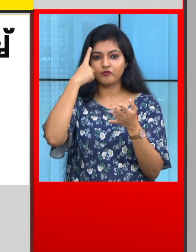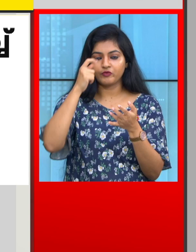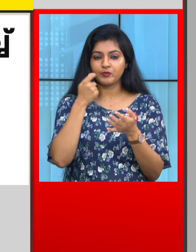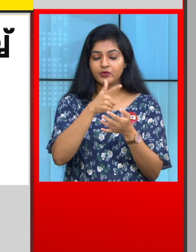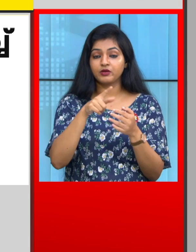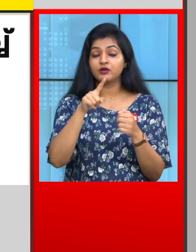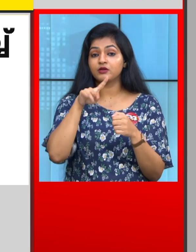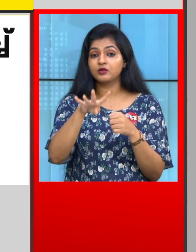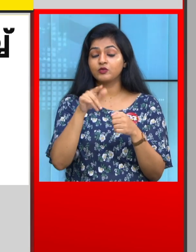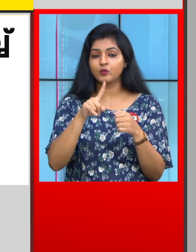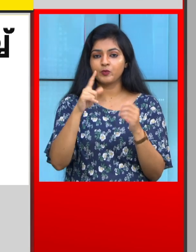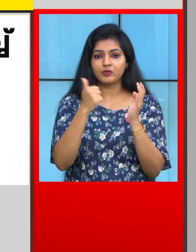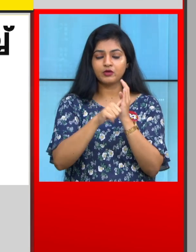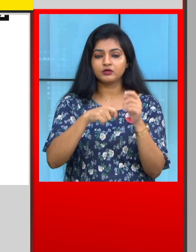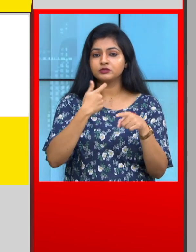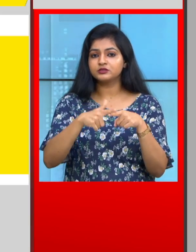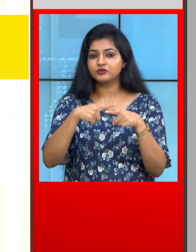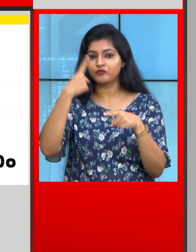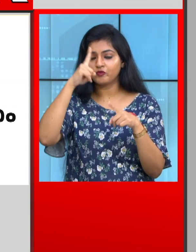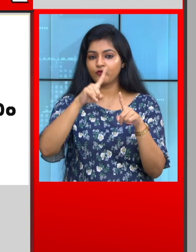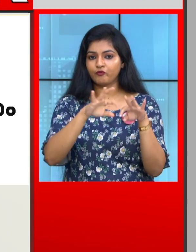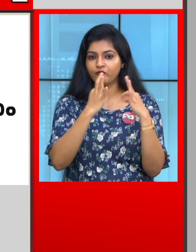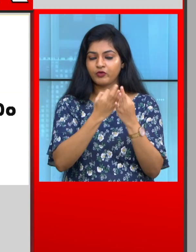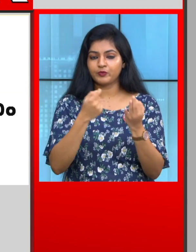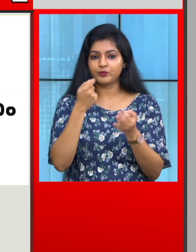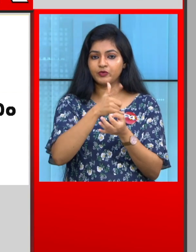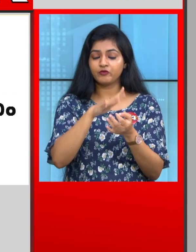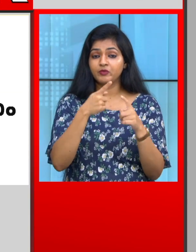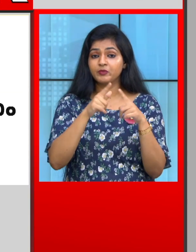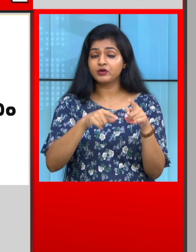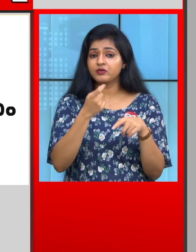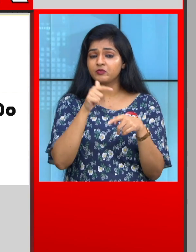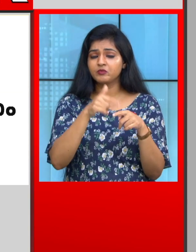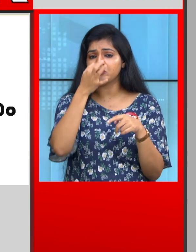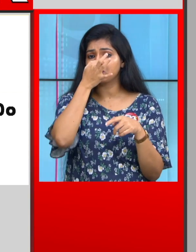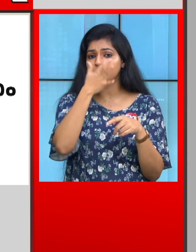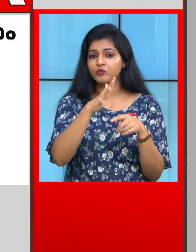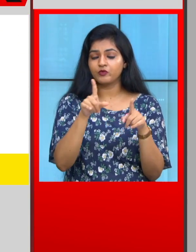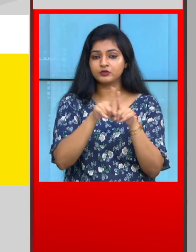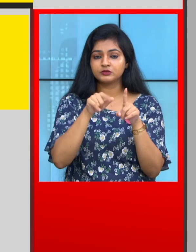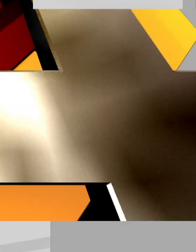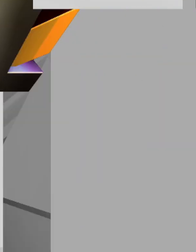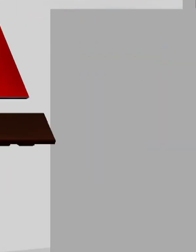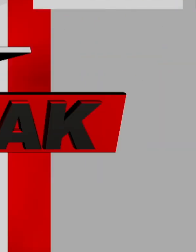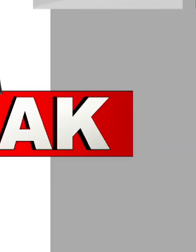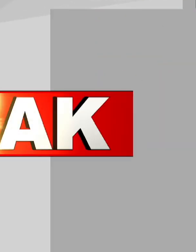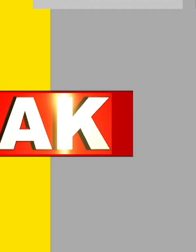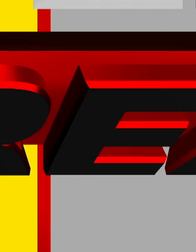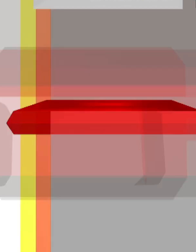രൂപയാണ് പ്രതിമാസ ചിലവിന് വേണ്ടി ഒരു കുടുംബത്തിന് നൽകുന്നത്. ഈ തുക ഇൻസഫിഷ്യന്റ് ആണ്. ഇത് അവർക്ക്